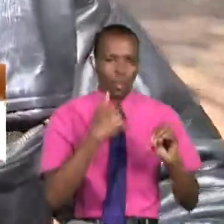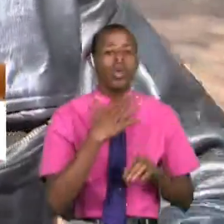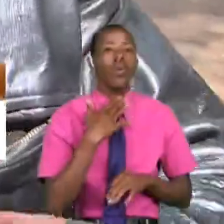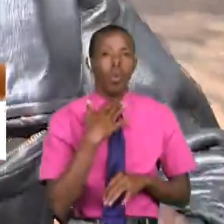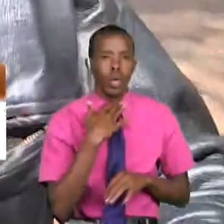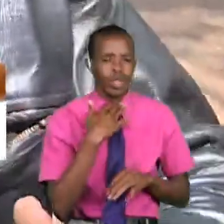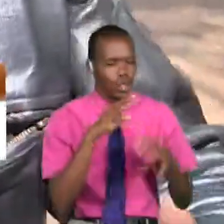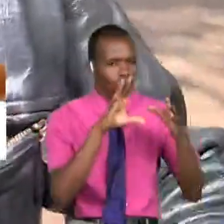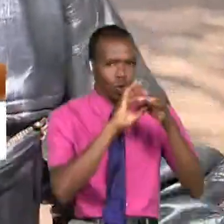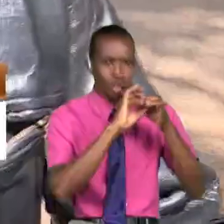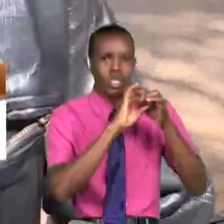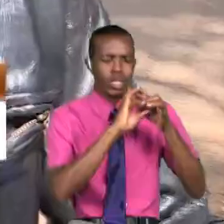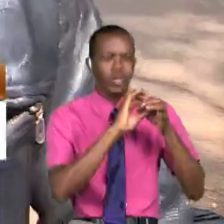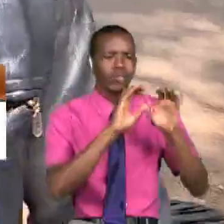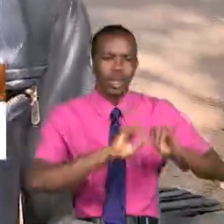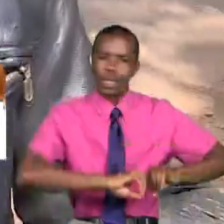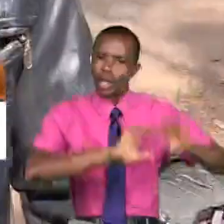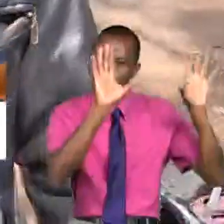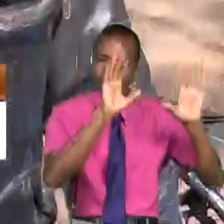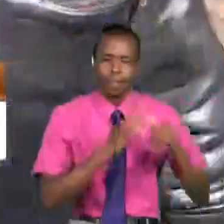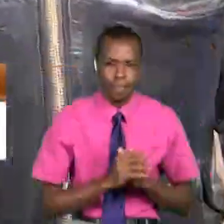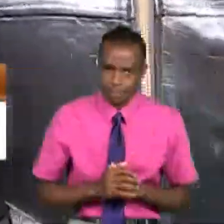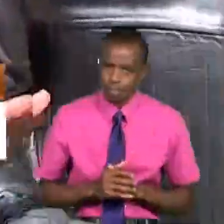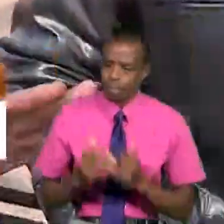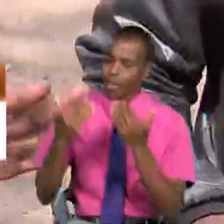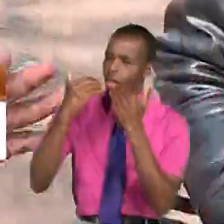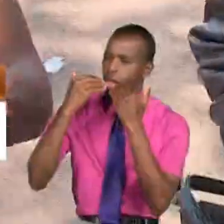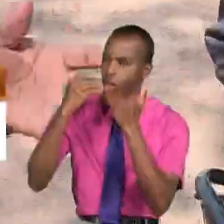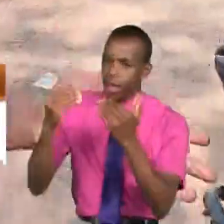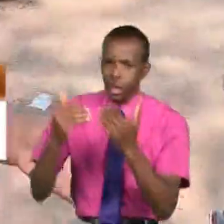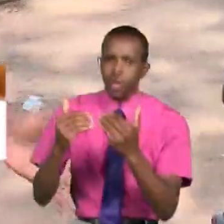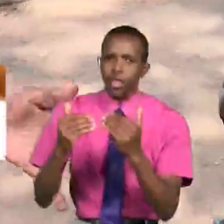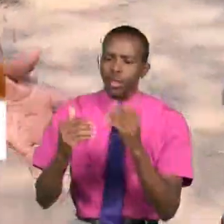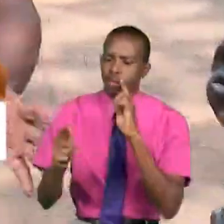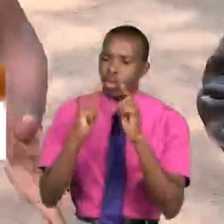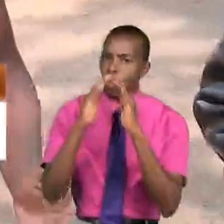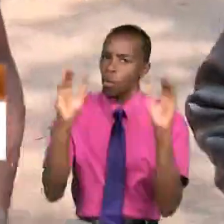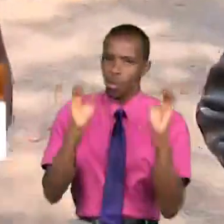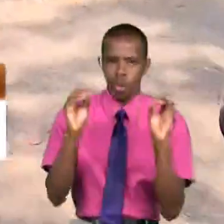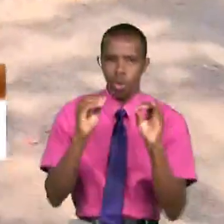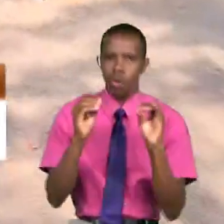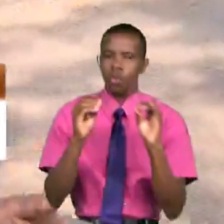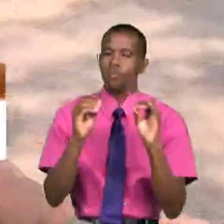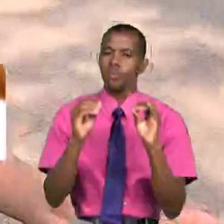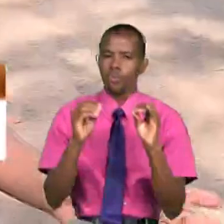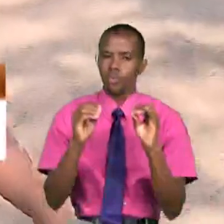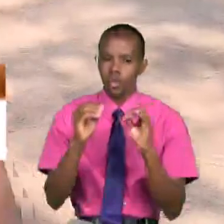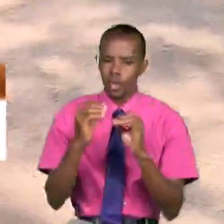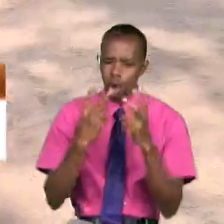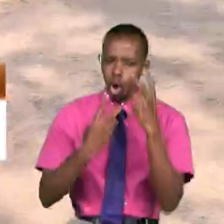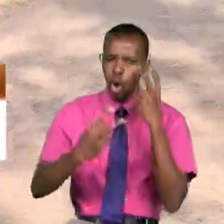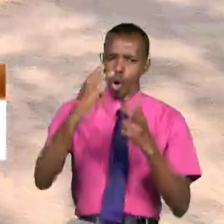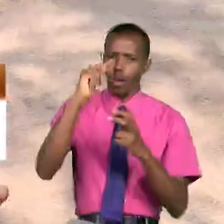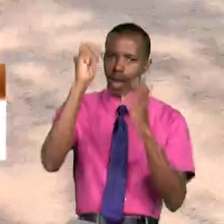taka huo umoja ukuje mpaka kwa wananchi. Asante sana. Siwezi nikasema mengi, huenda nikaribia kitu, lakini maoni ya mwananchi